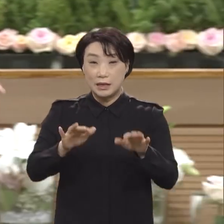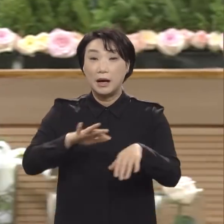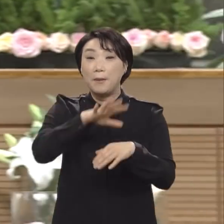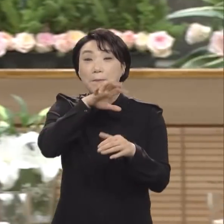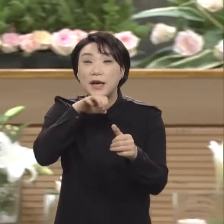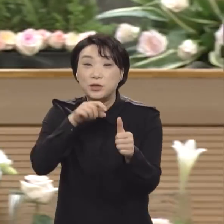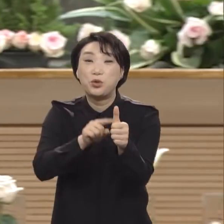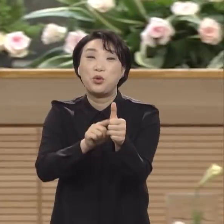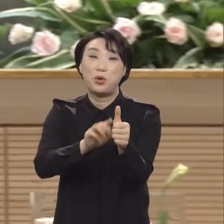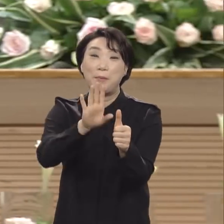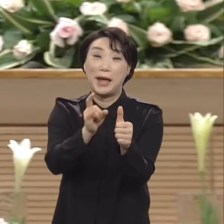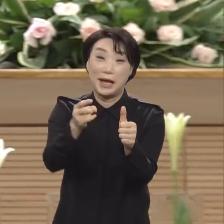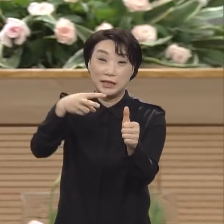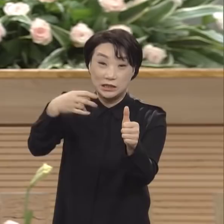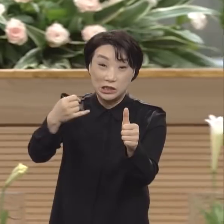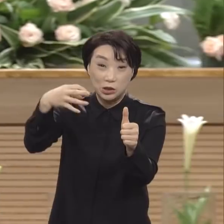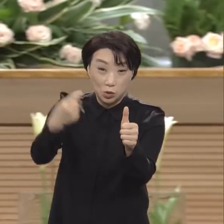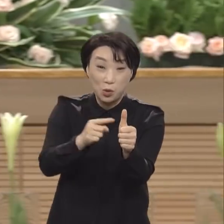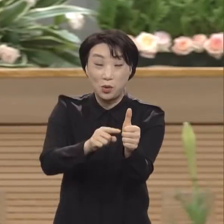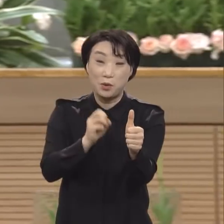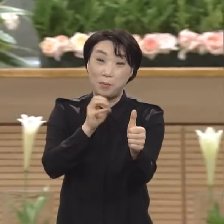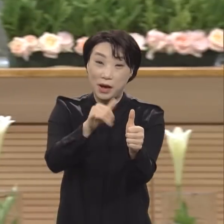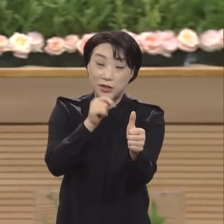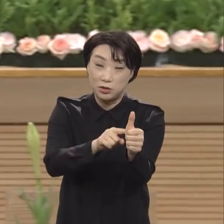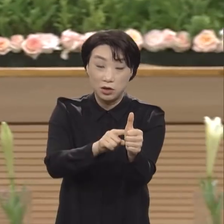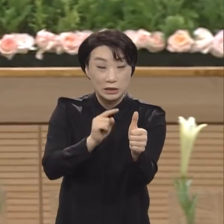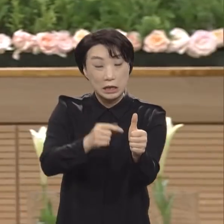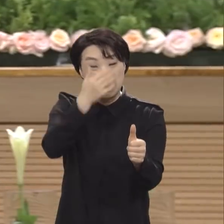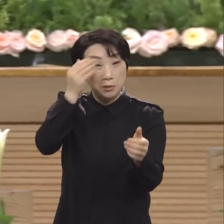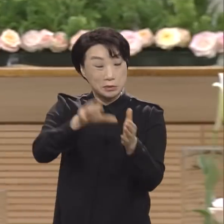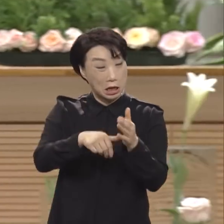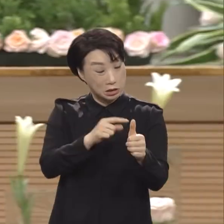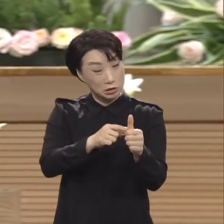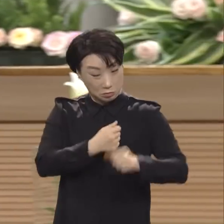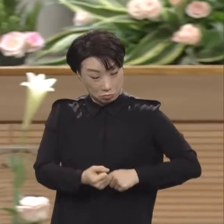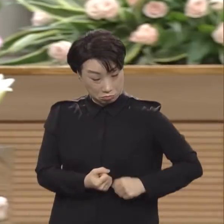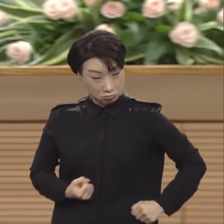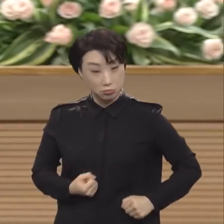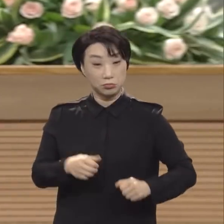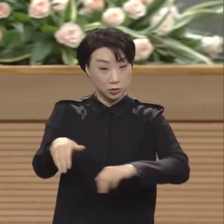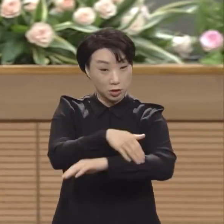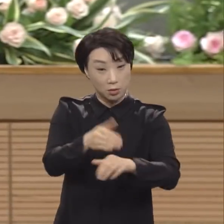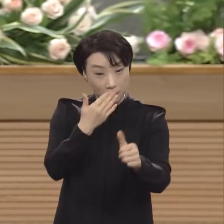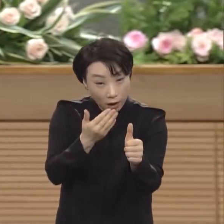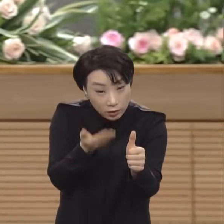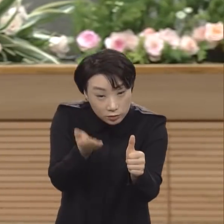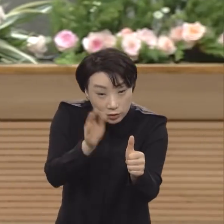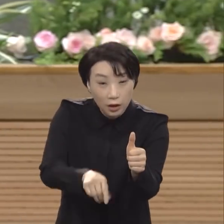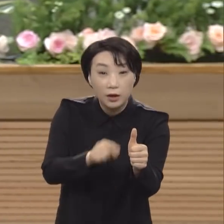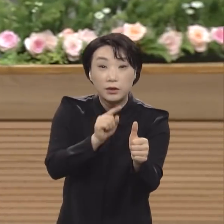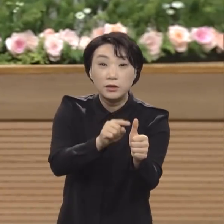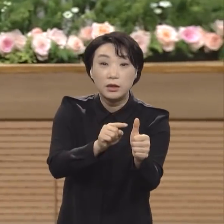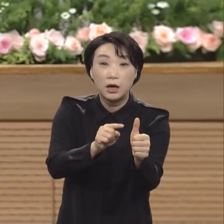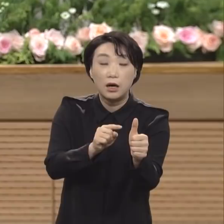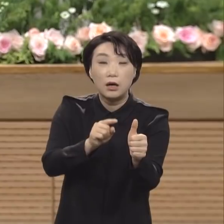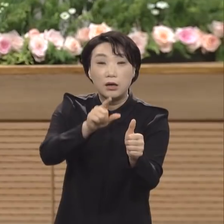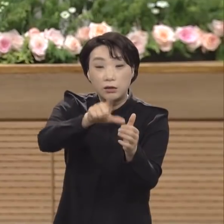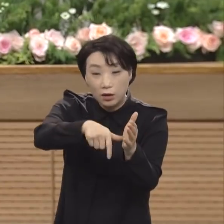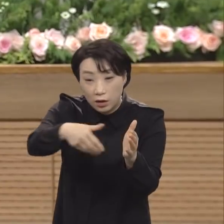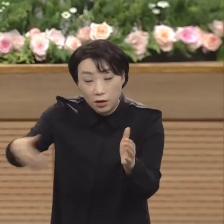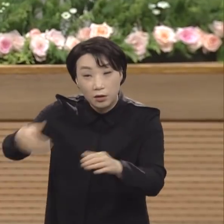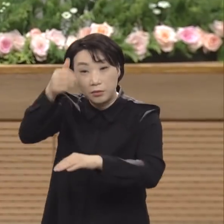베드로에게도 말했지요. 네가 젊었을 때는 네가 띠를 띠고 다녔으나 네가 나